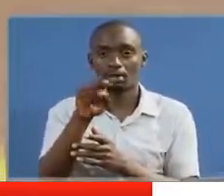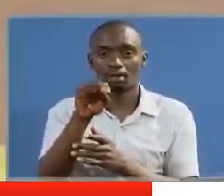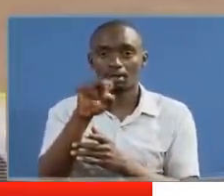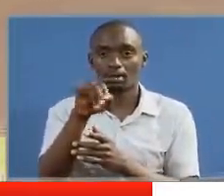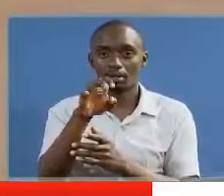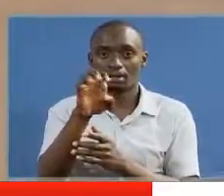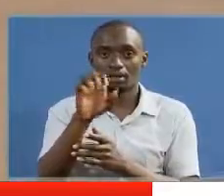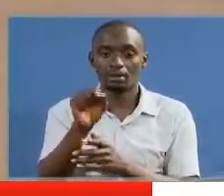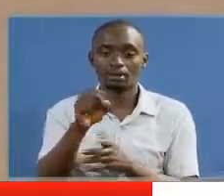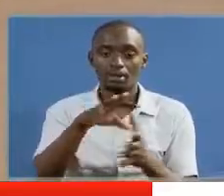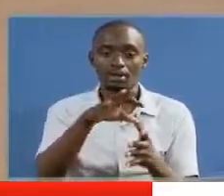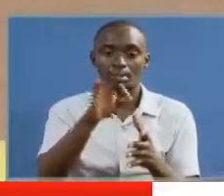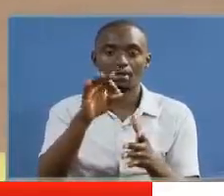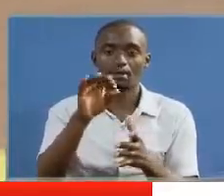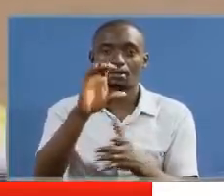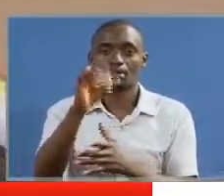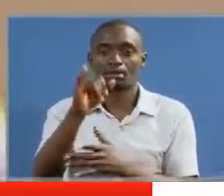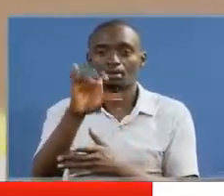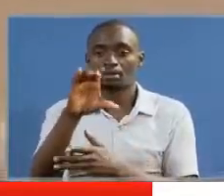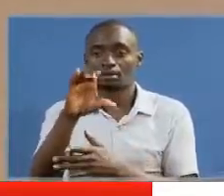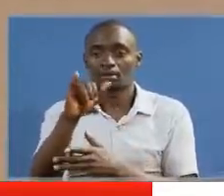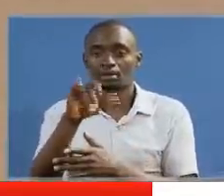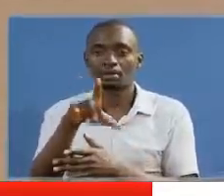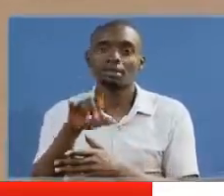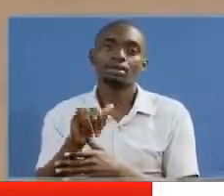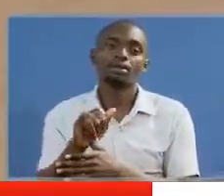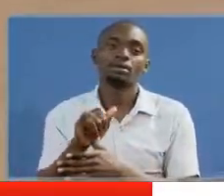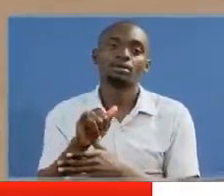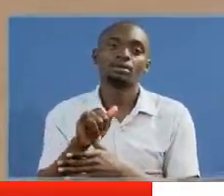na mbunge mteule Sisili Mbarire.